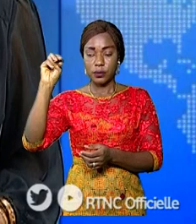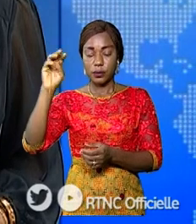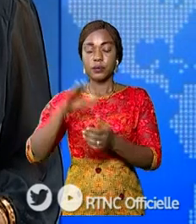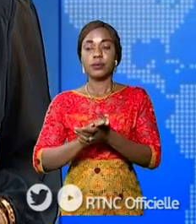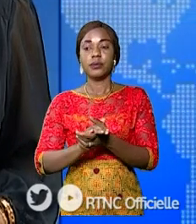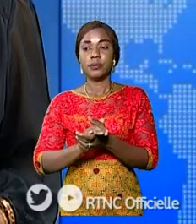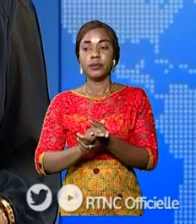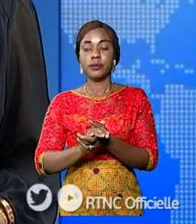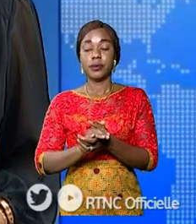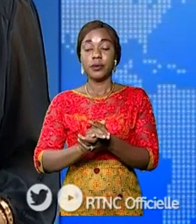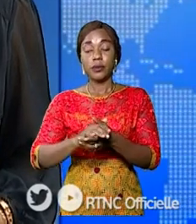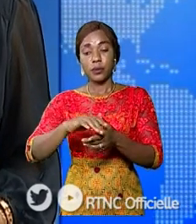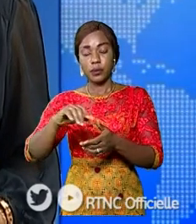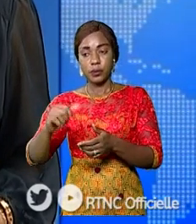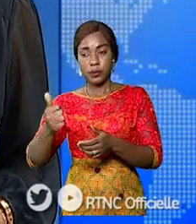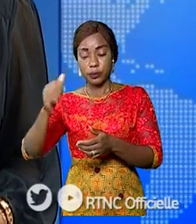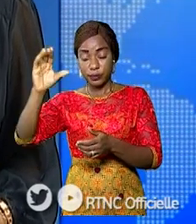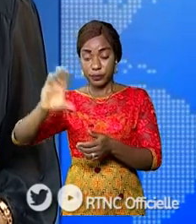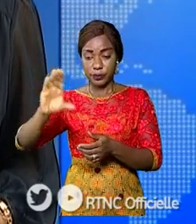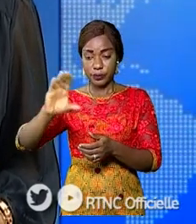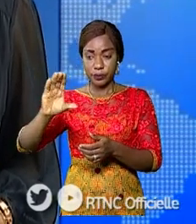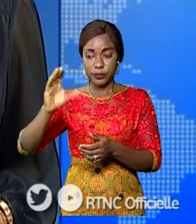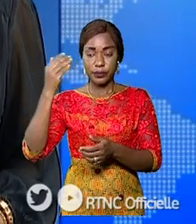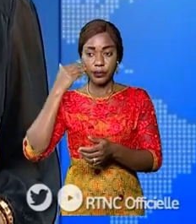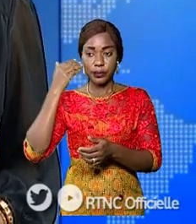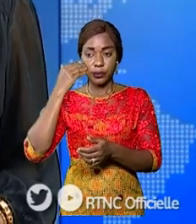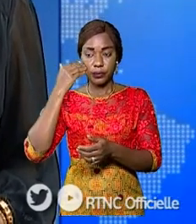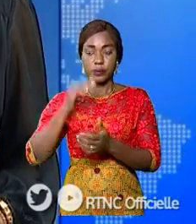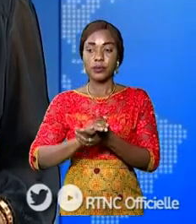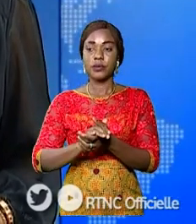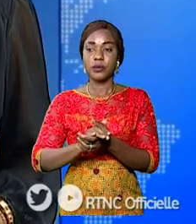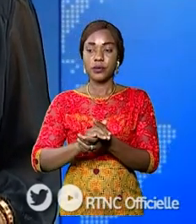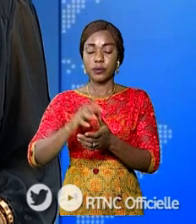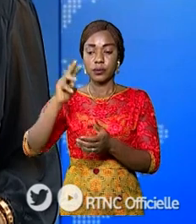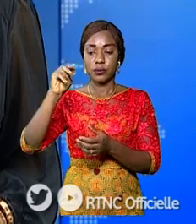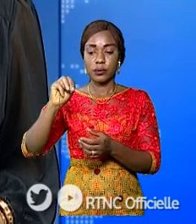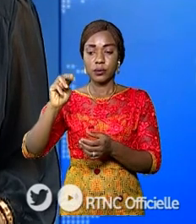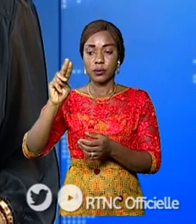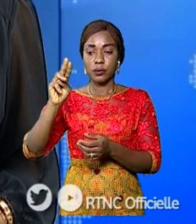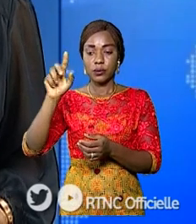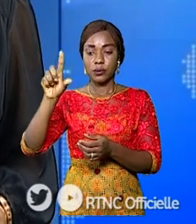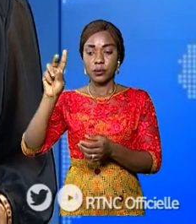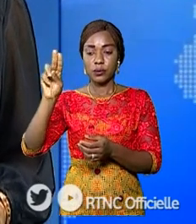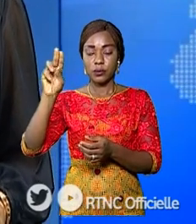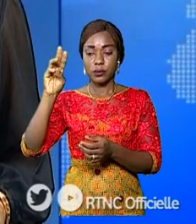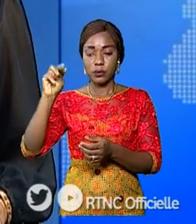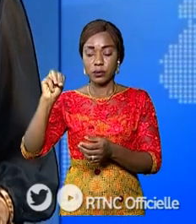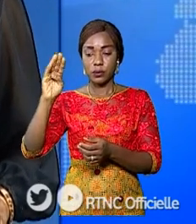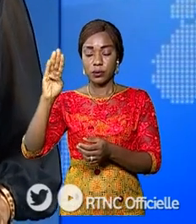Motia, administrateur. 5. Messieurs Honoré Moulumba Kalala,